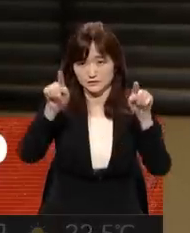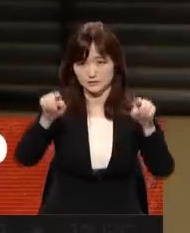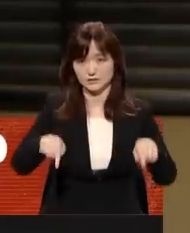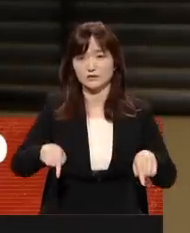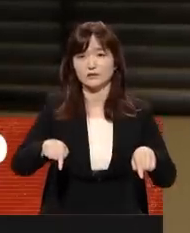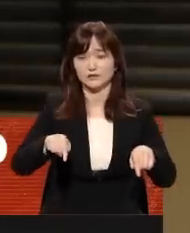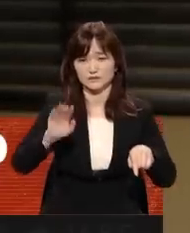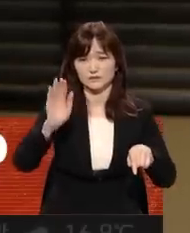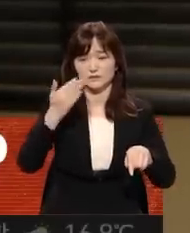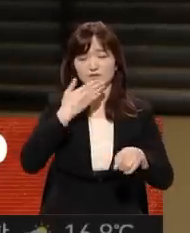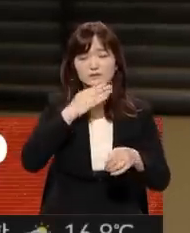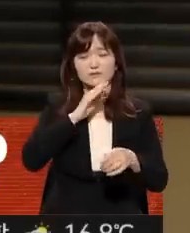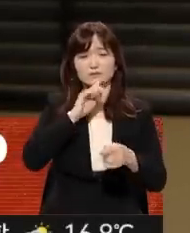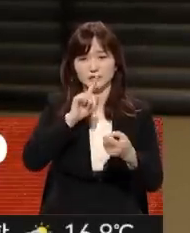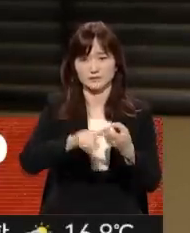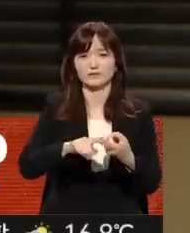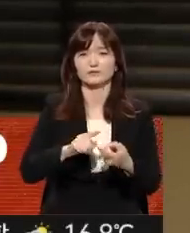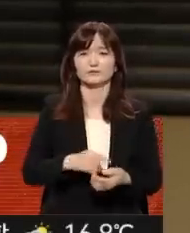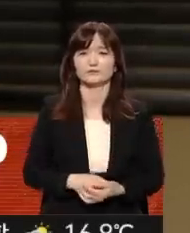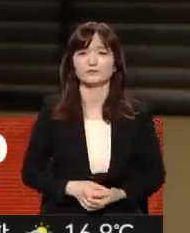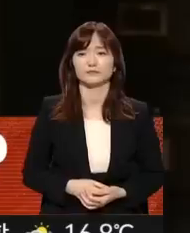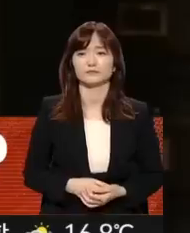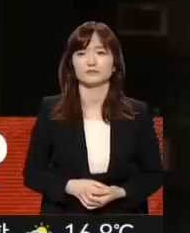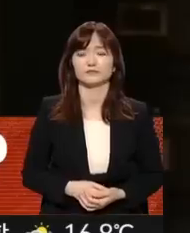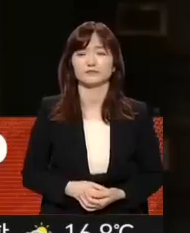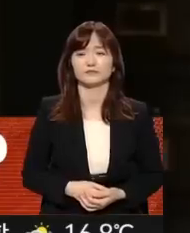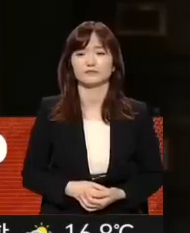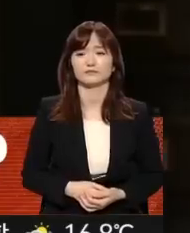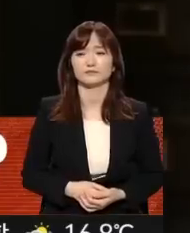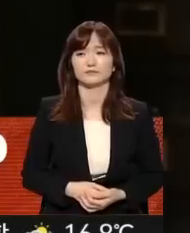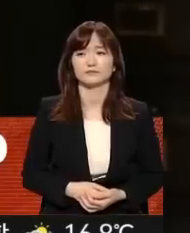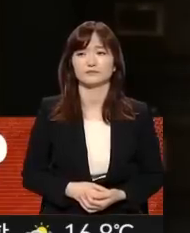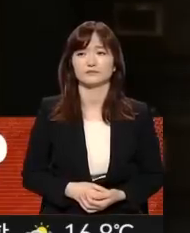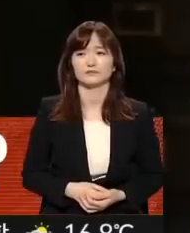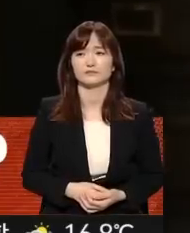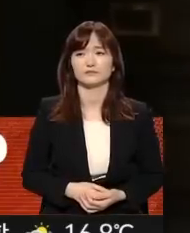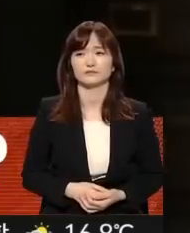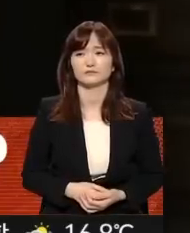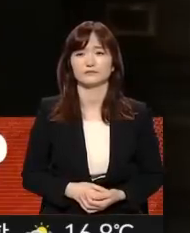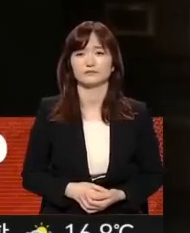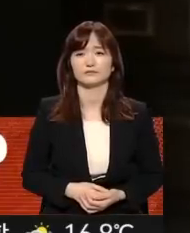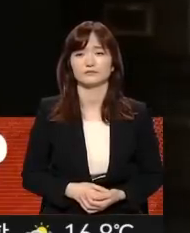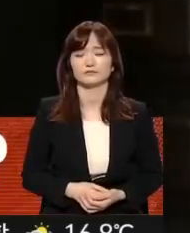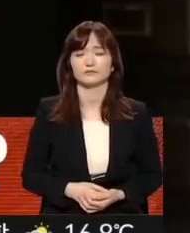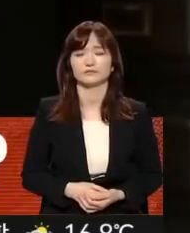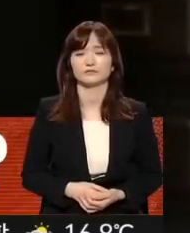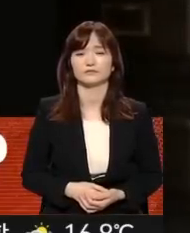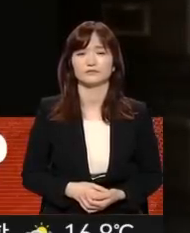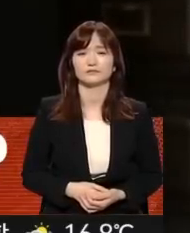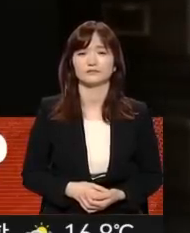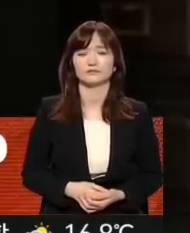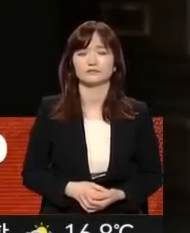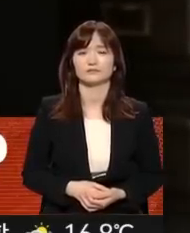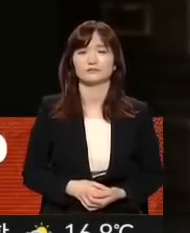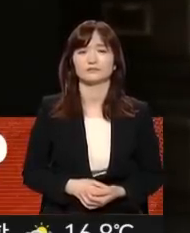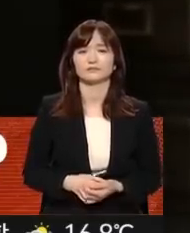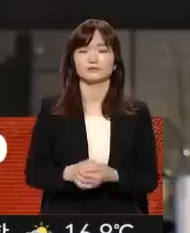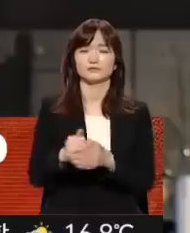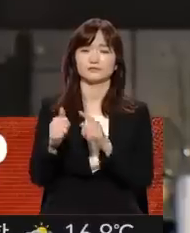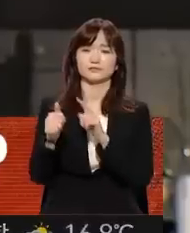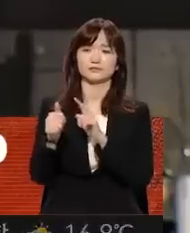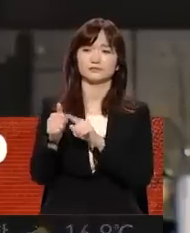거는 뭐 당연한 것 같습니다. 아, 그렇군요. 일단 그러면 팀장님부터 좀 시간 관계상 좀 짧게 한 말씀 주시죠. 이 남성은